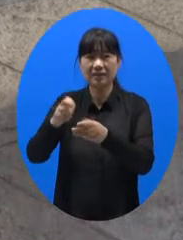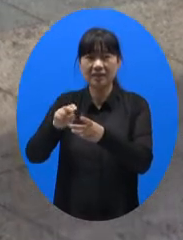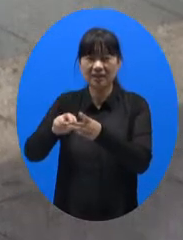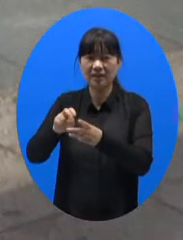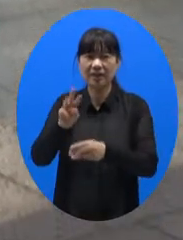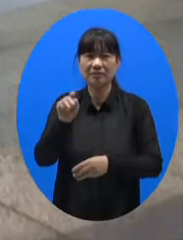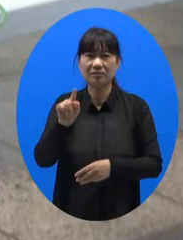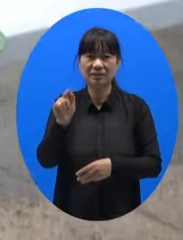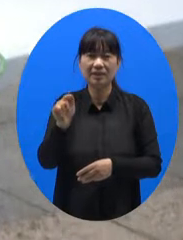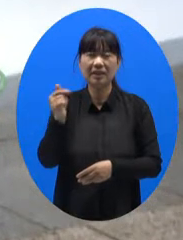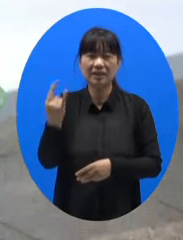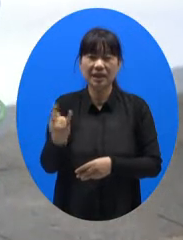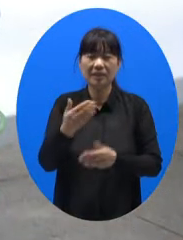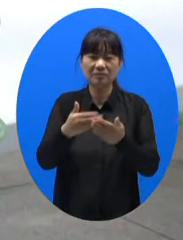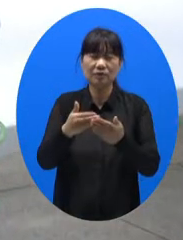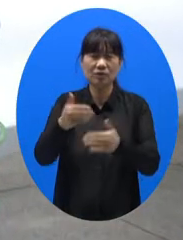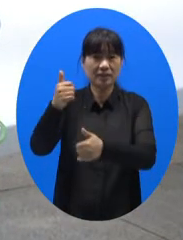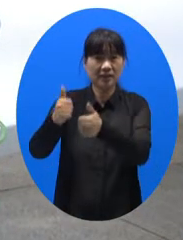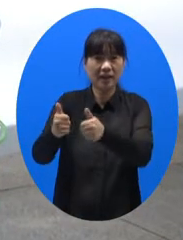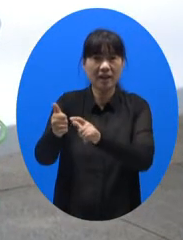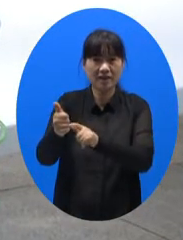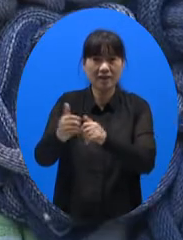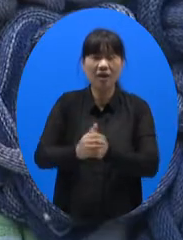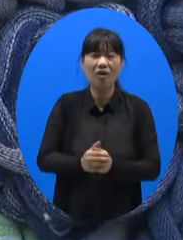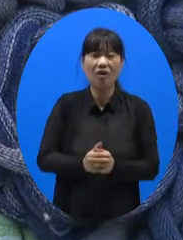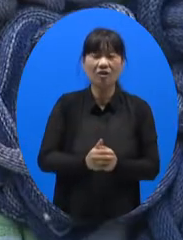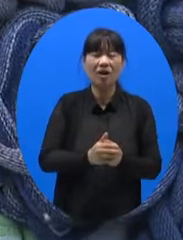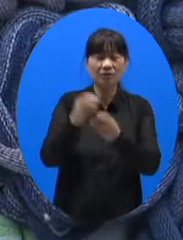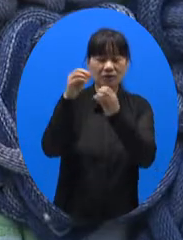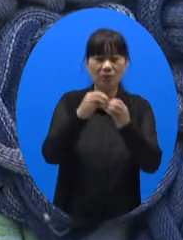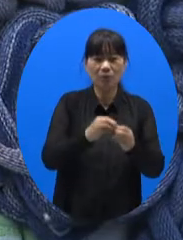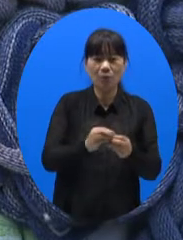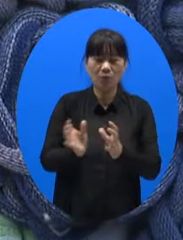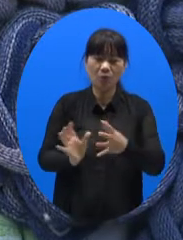41회 대한민국 미술대전 전통미술과